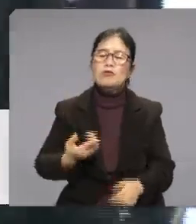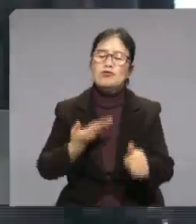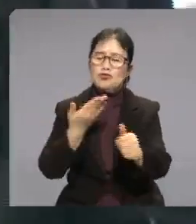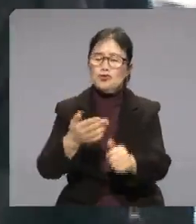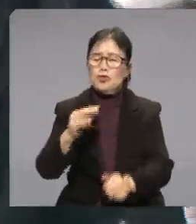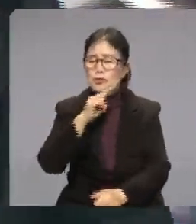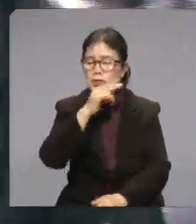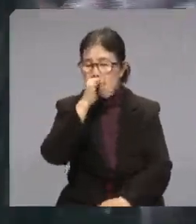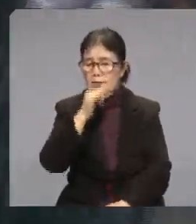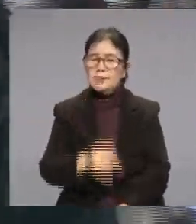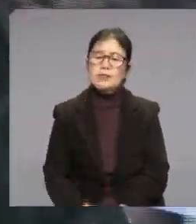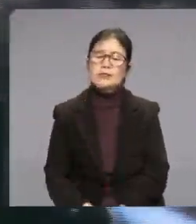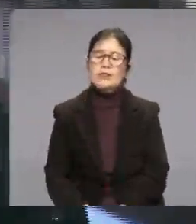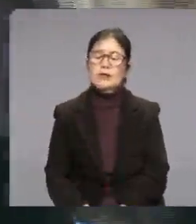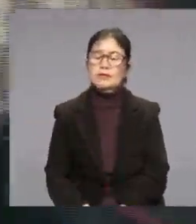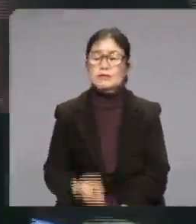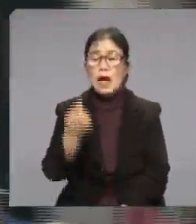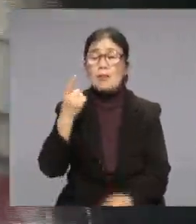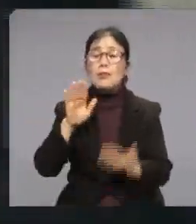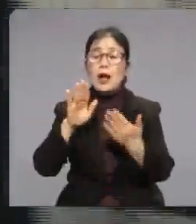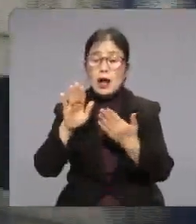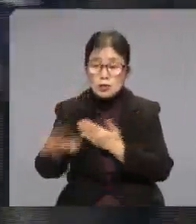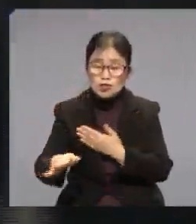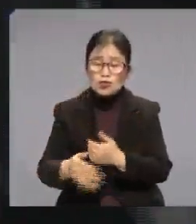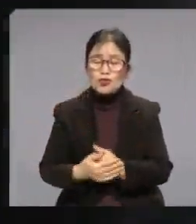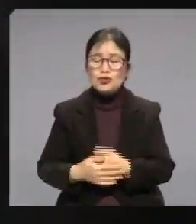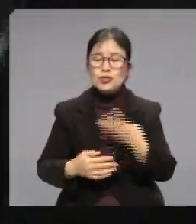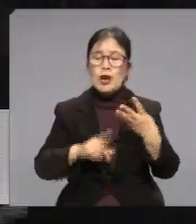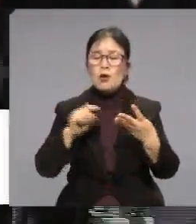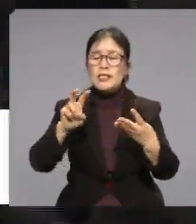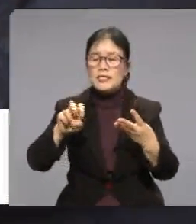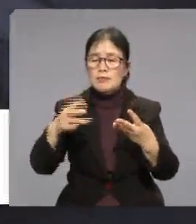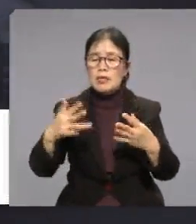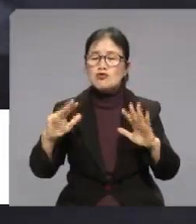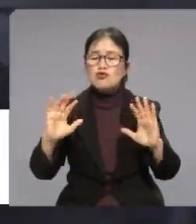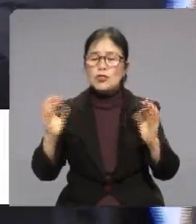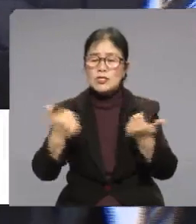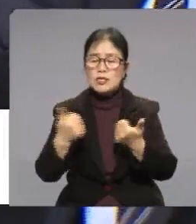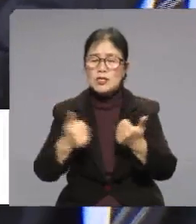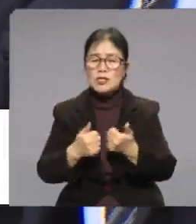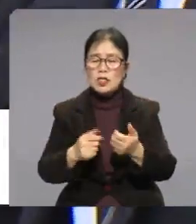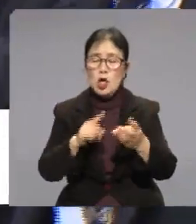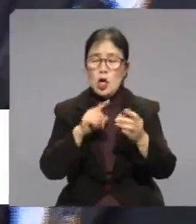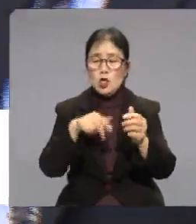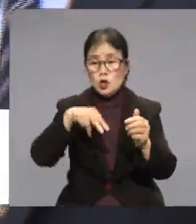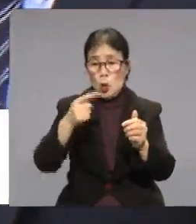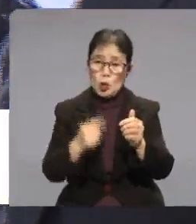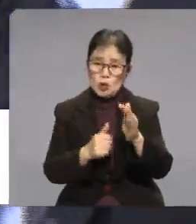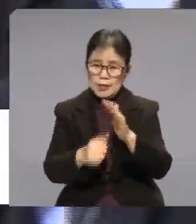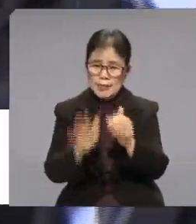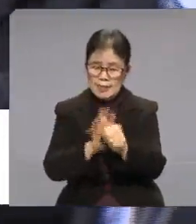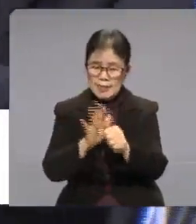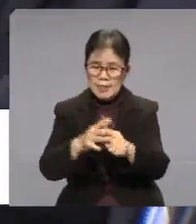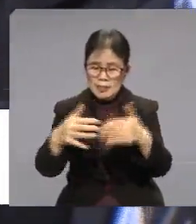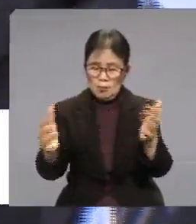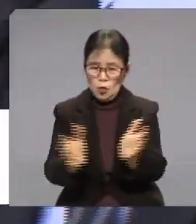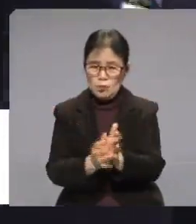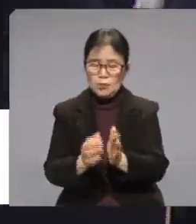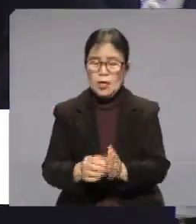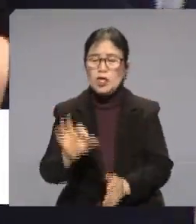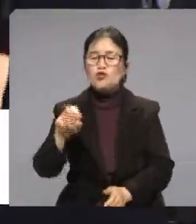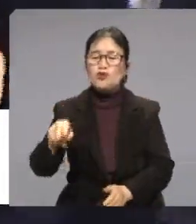받습니다. 한 달여 뒤인 4월 28일 국회에서 열린 송 전 대표 지지 의원 모임에서